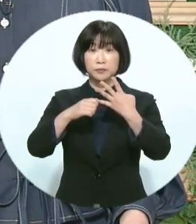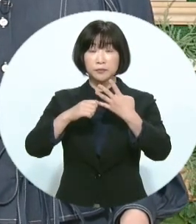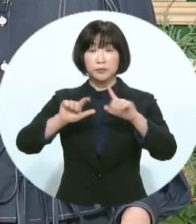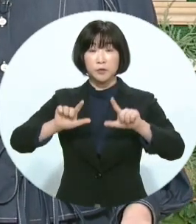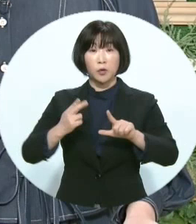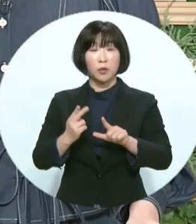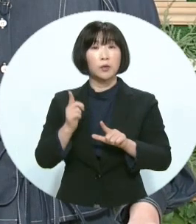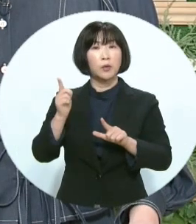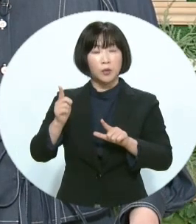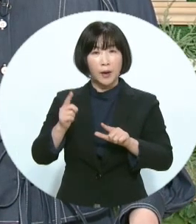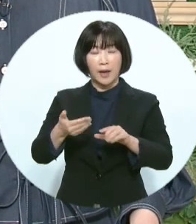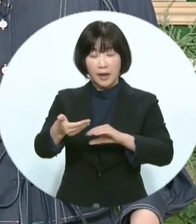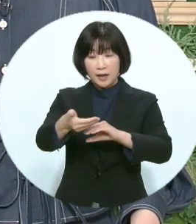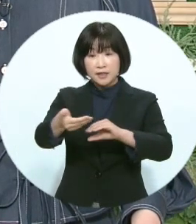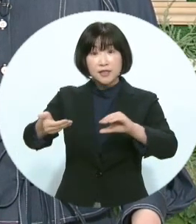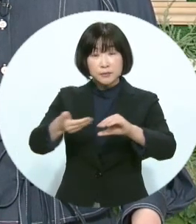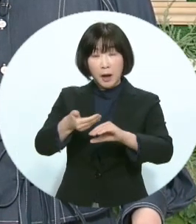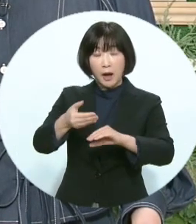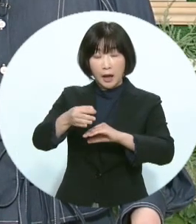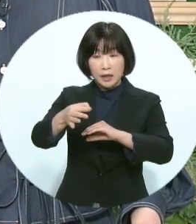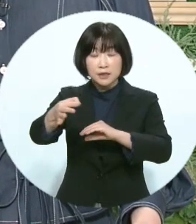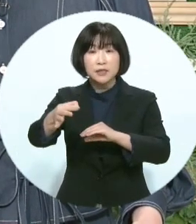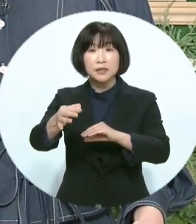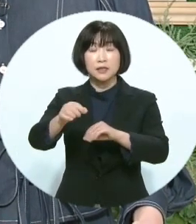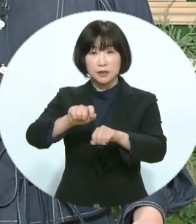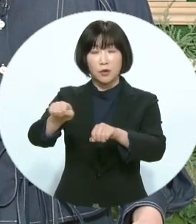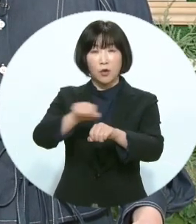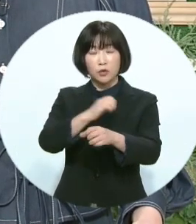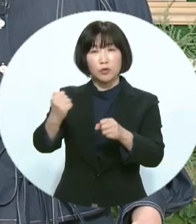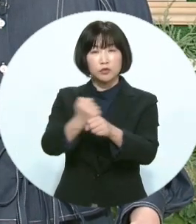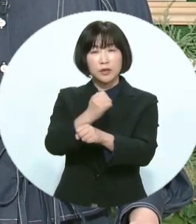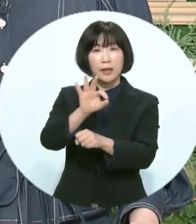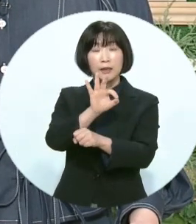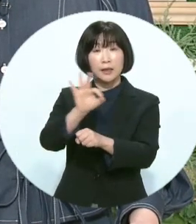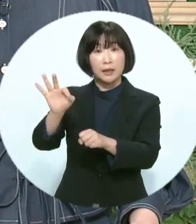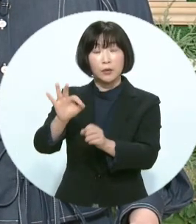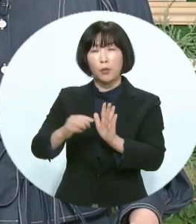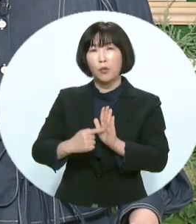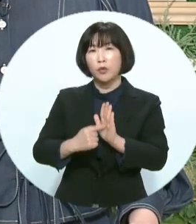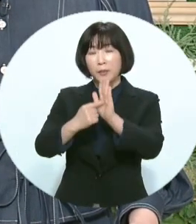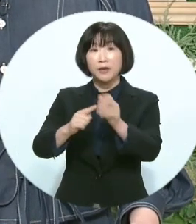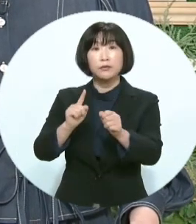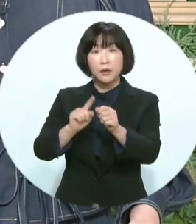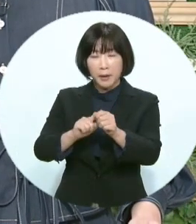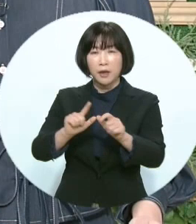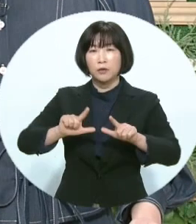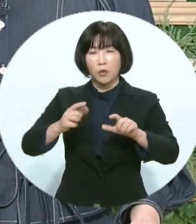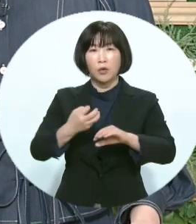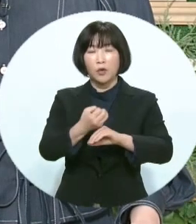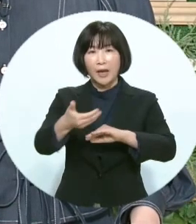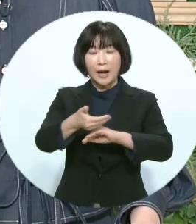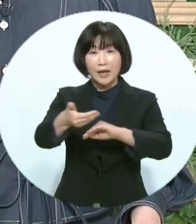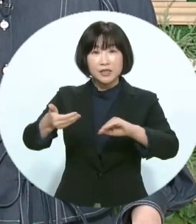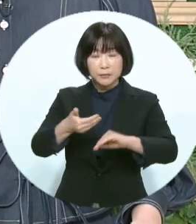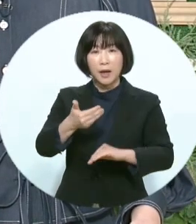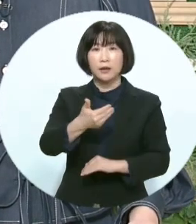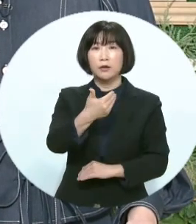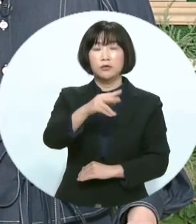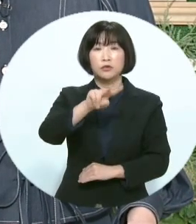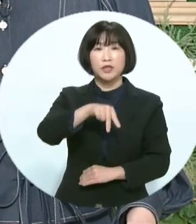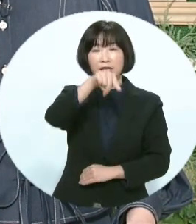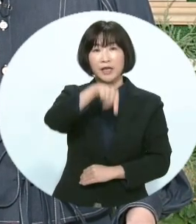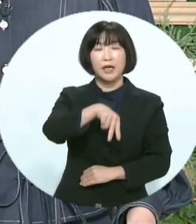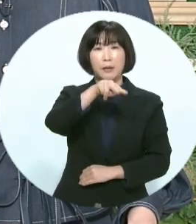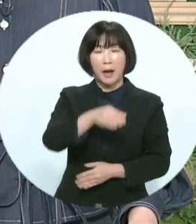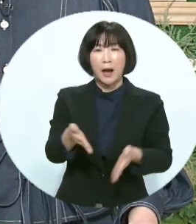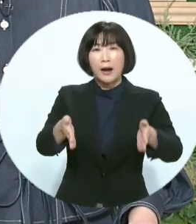都は島嶼地域の特産品のブランド化支援として東京宝島とクリーマが連携した特集